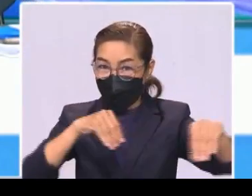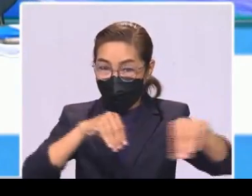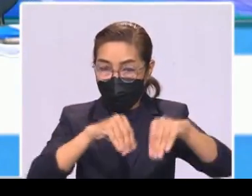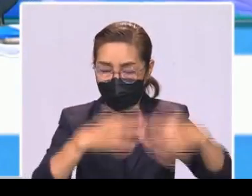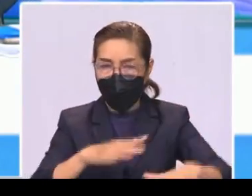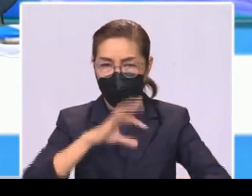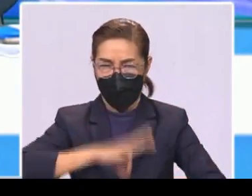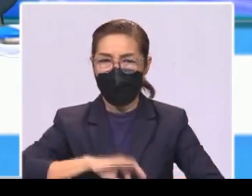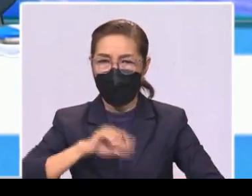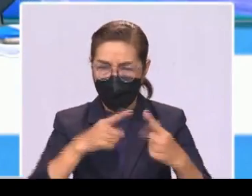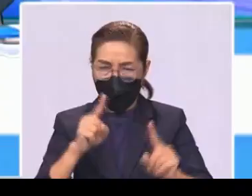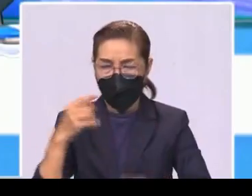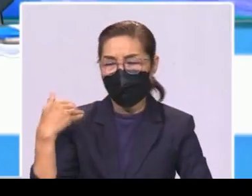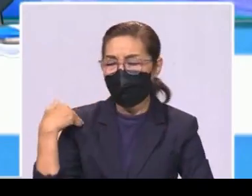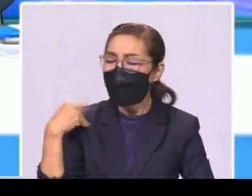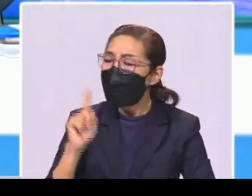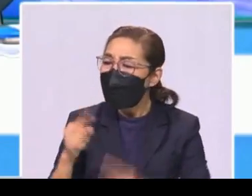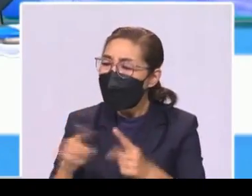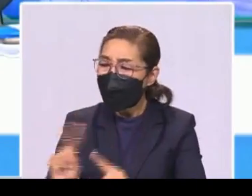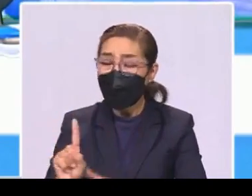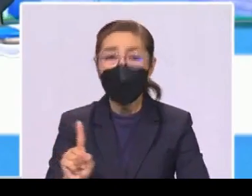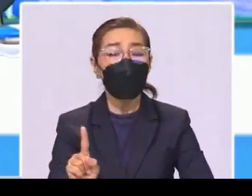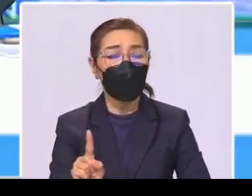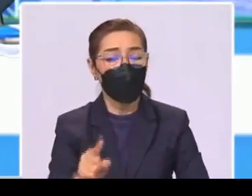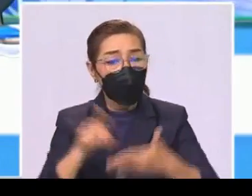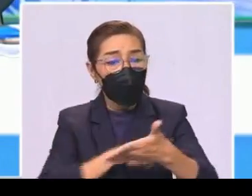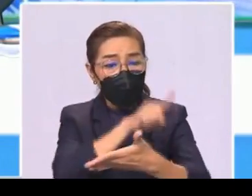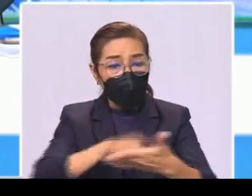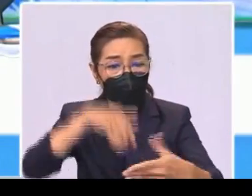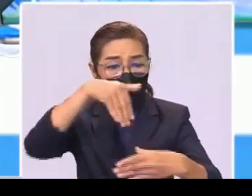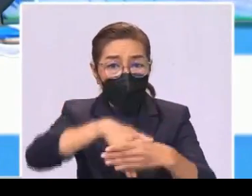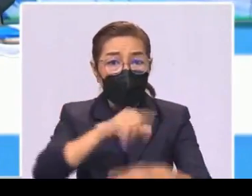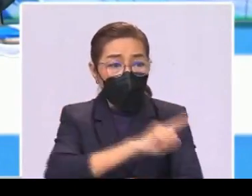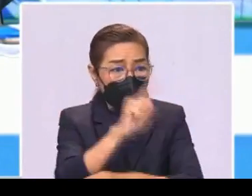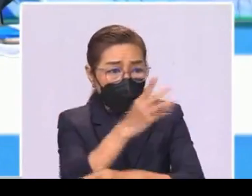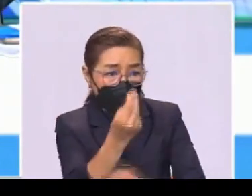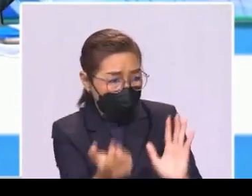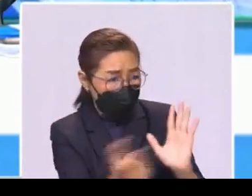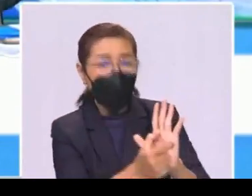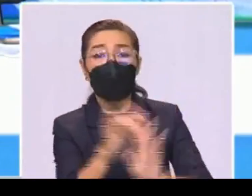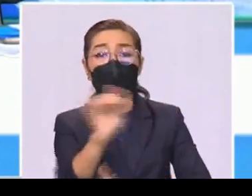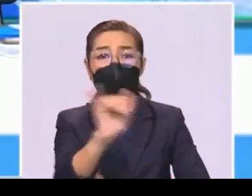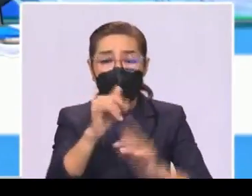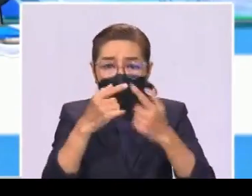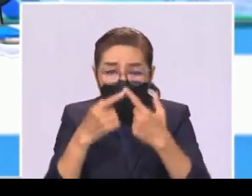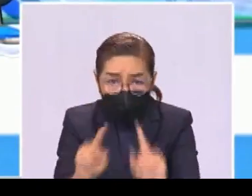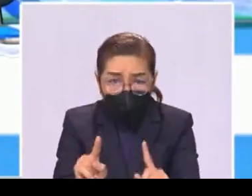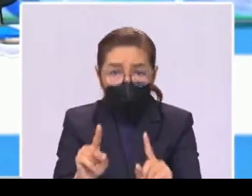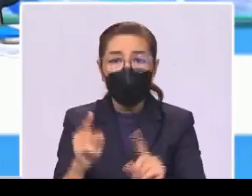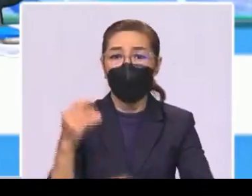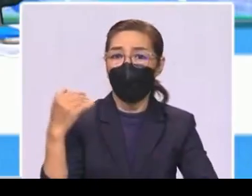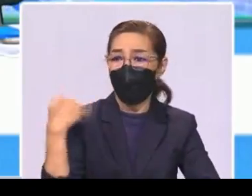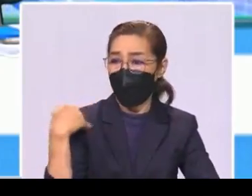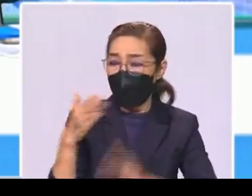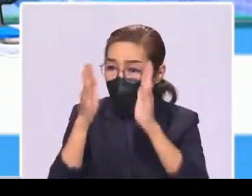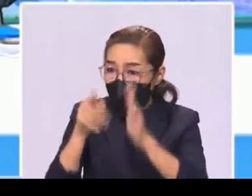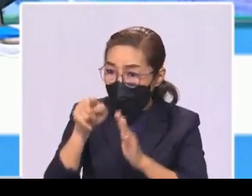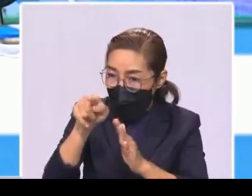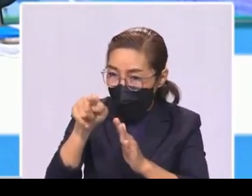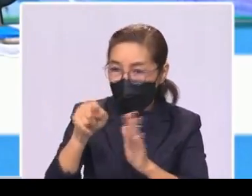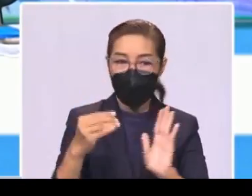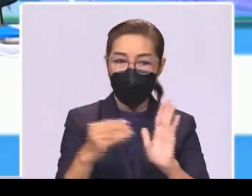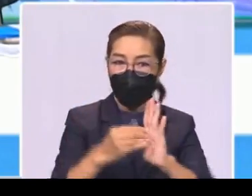รัชนีแปลกยังไงคะคือยังไม่มีการกำหนดวันเลือกตั้งเลยนะอ่าแต่ทำไมพูดถึงแคนดิตผู้ว่า